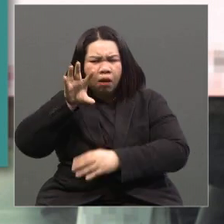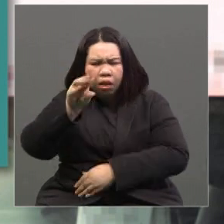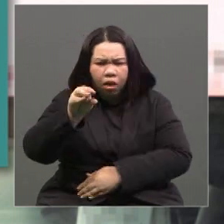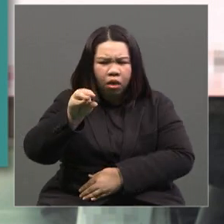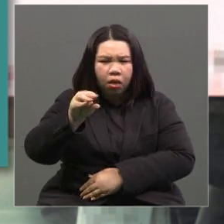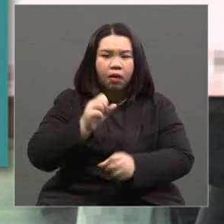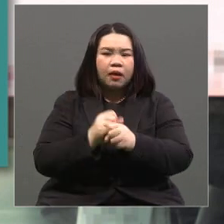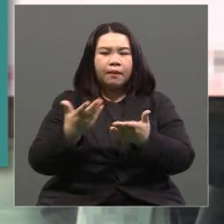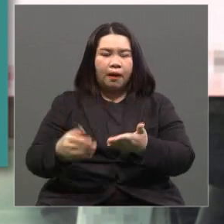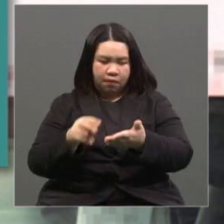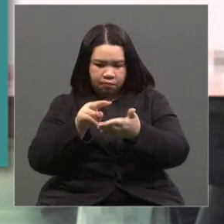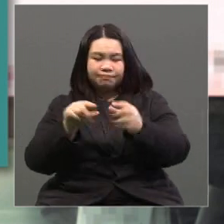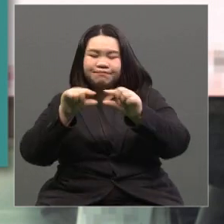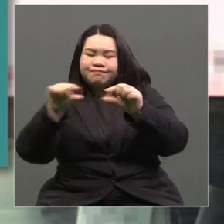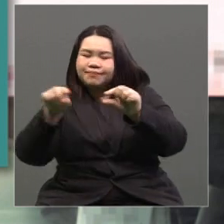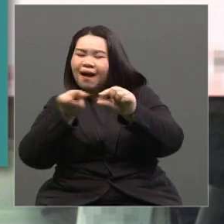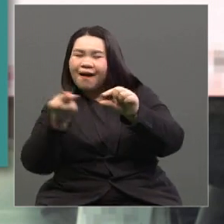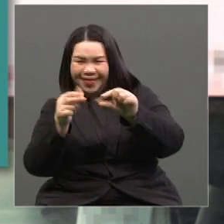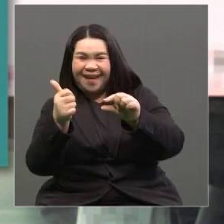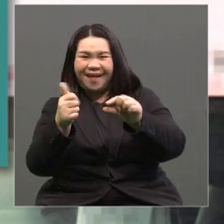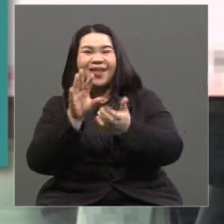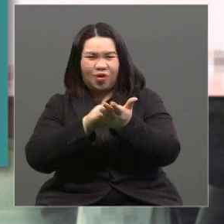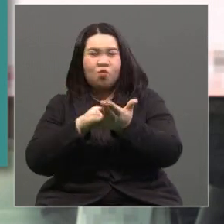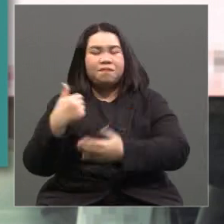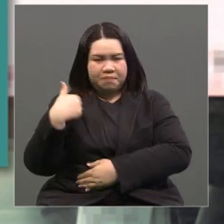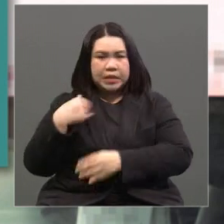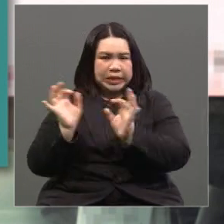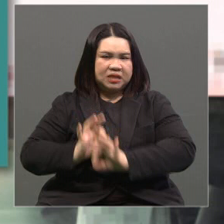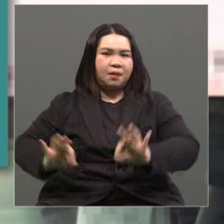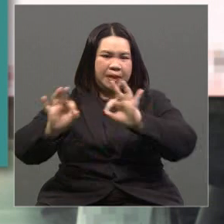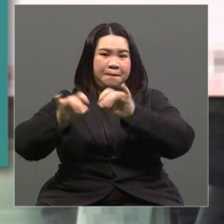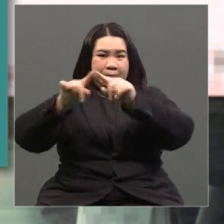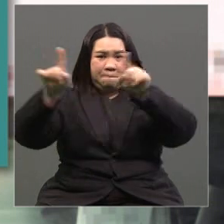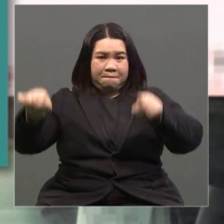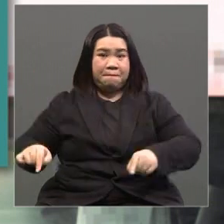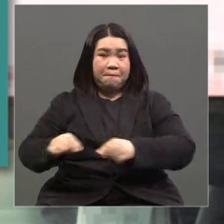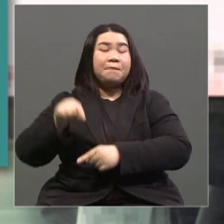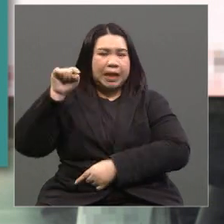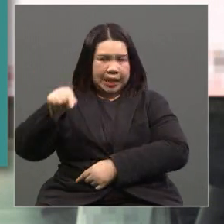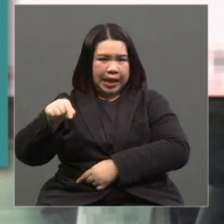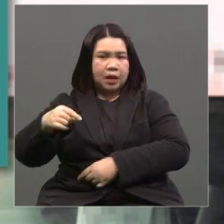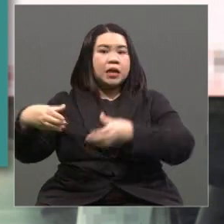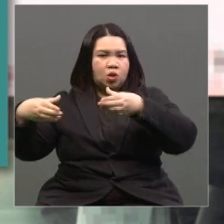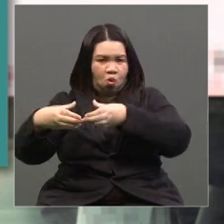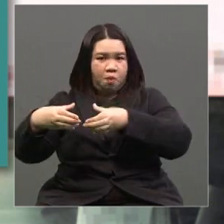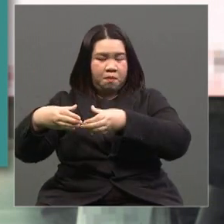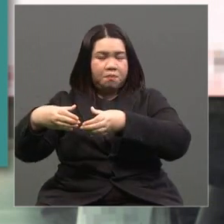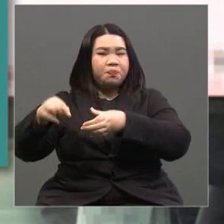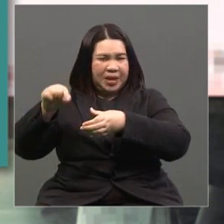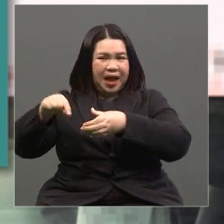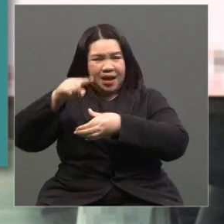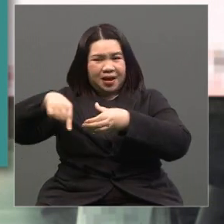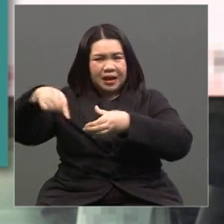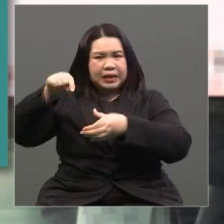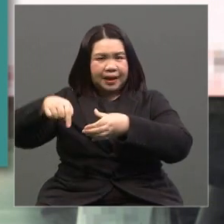ก็อ่านชื่อพรรคเอาเลยฮะรายละเอียดเหล่านี้แหละทำให้บัตรใบนี้คือบัตรเลือกพรรคการเมืองเนี่ยนะสสบัญชีรายชื่อเนี่ย